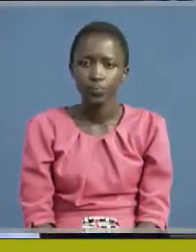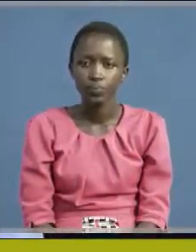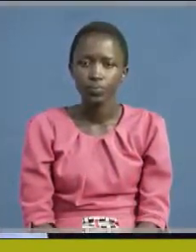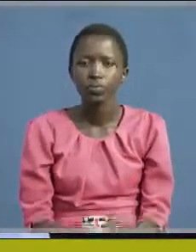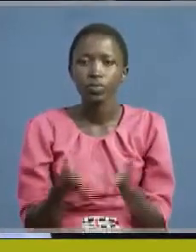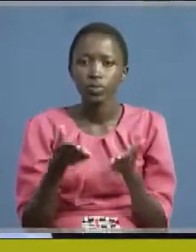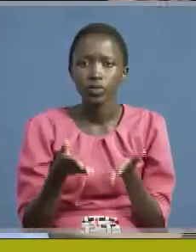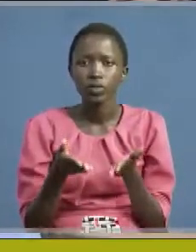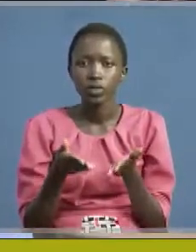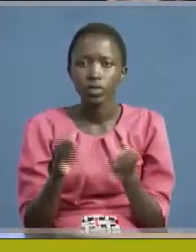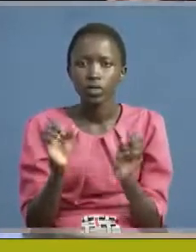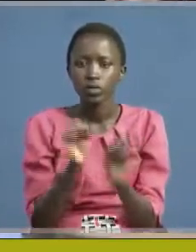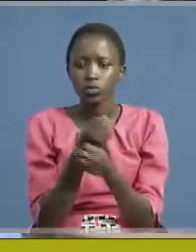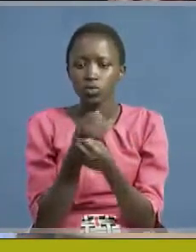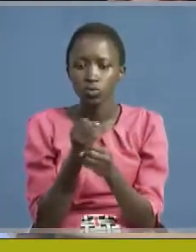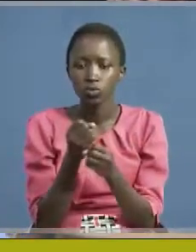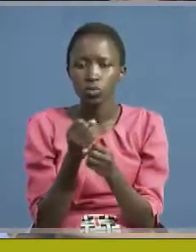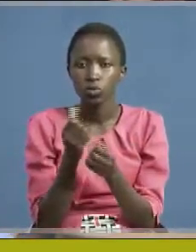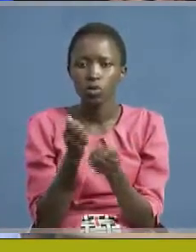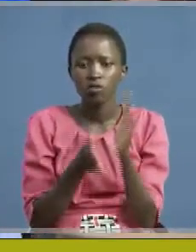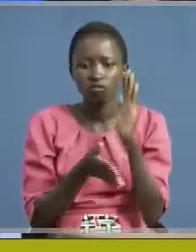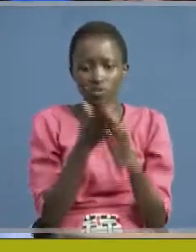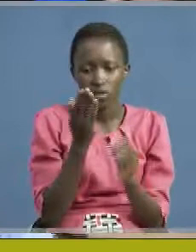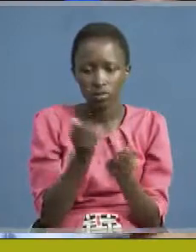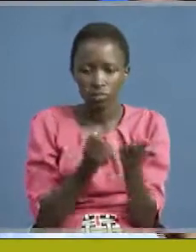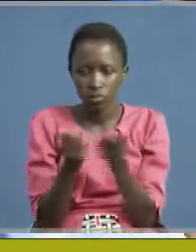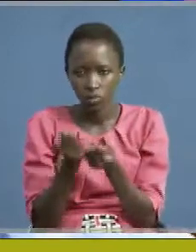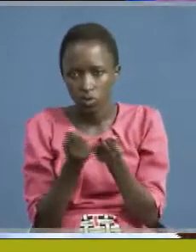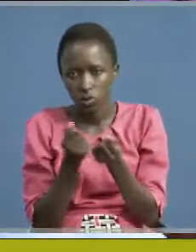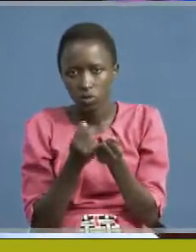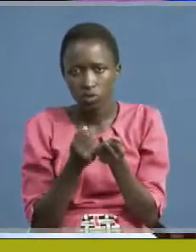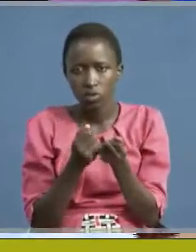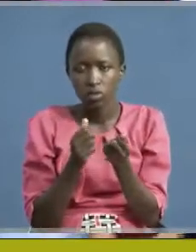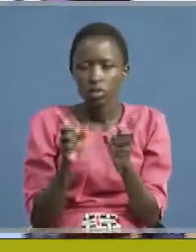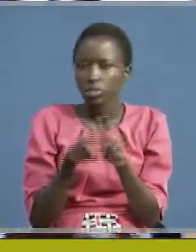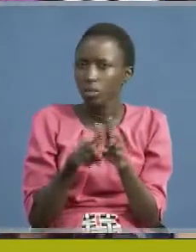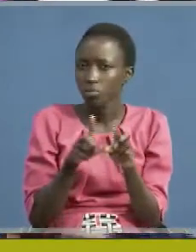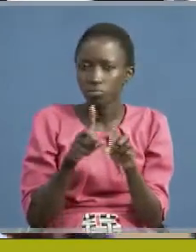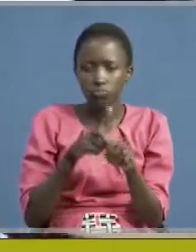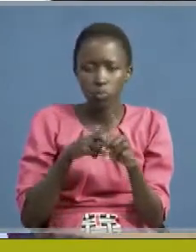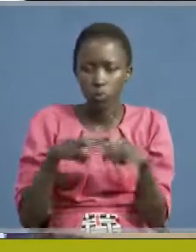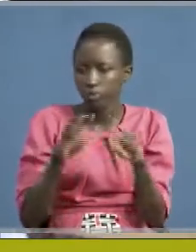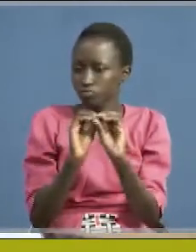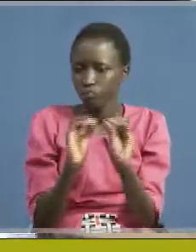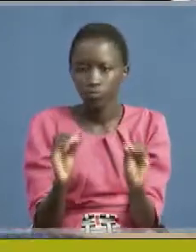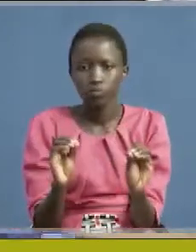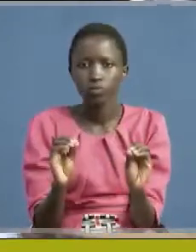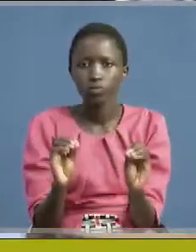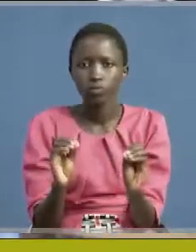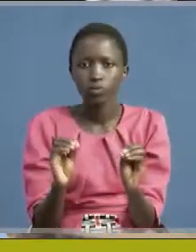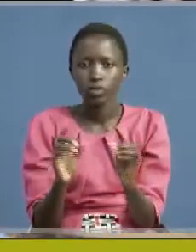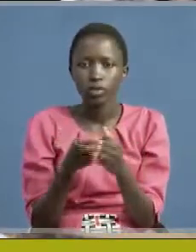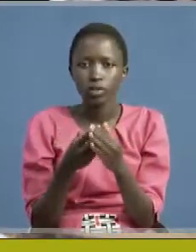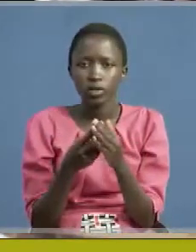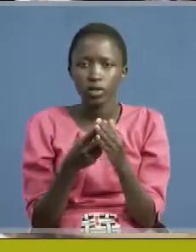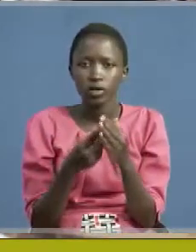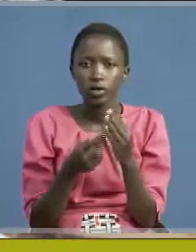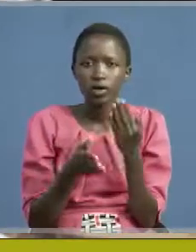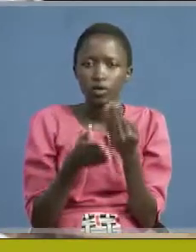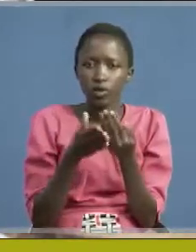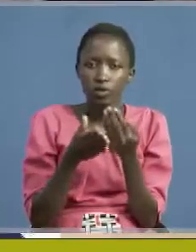Sasa hii wawezi kimbia venye walikuwa nakimbiaga. Gari wezi enda venye ilikuwa inaenda. Unaenda pale ukijichunga maisha